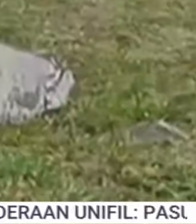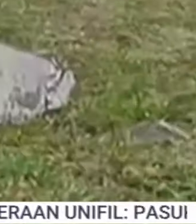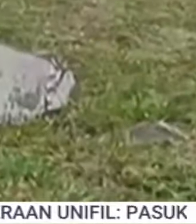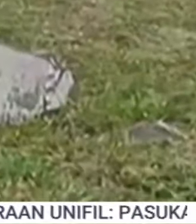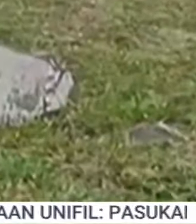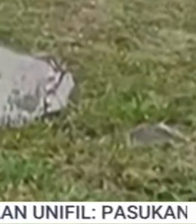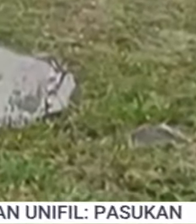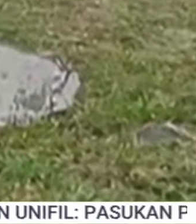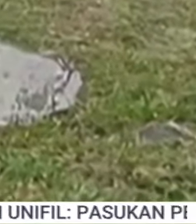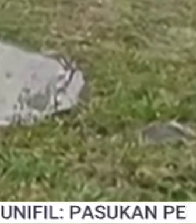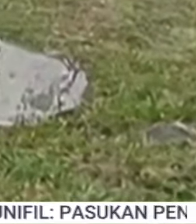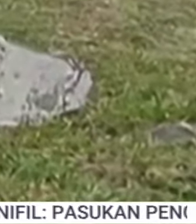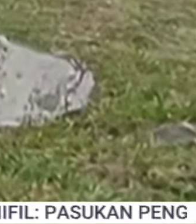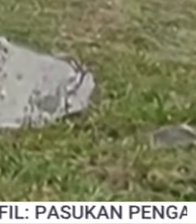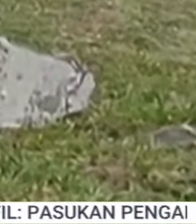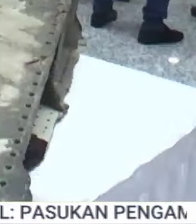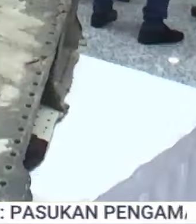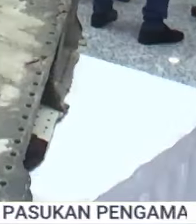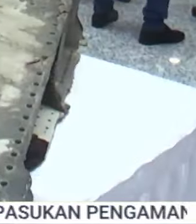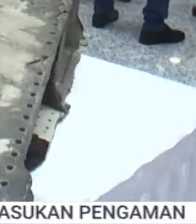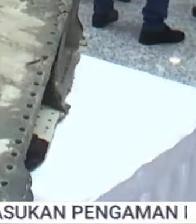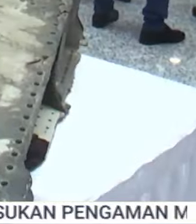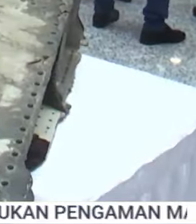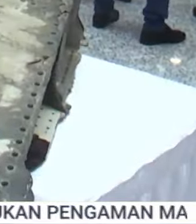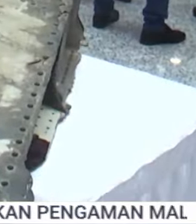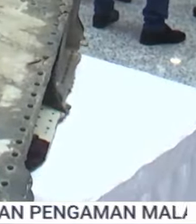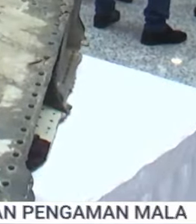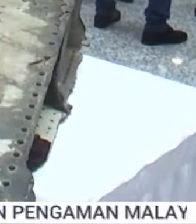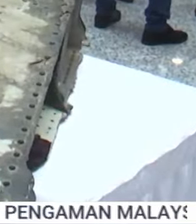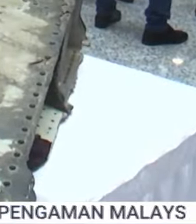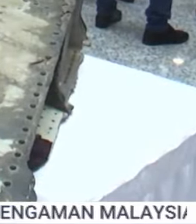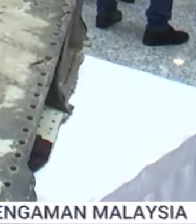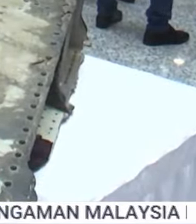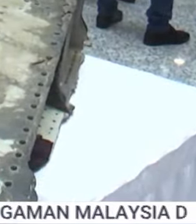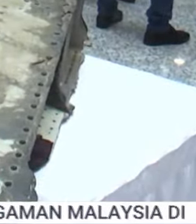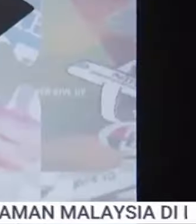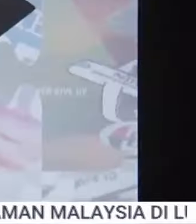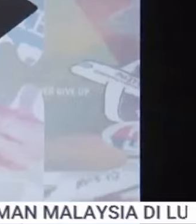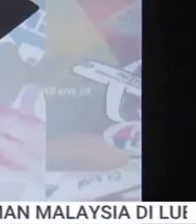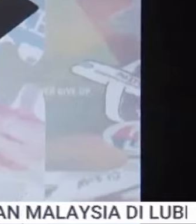Malaysia sedia buka semula siasatan insiden MH370.